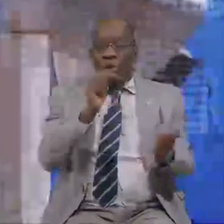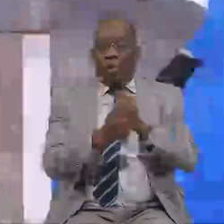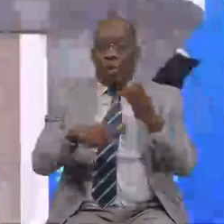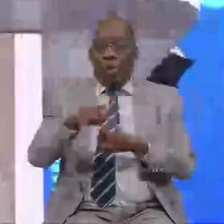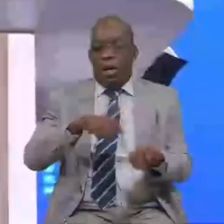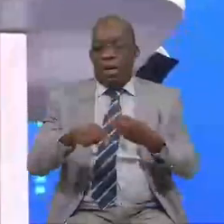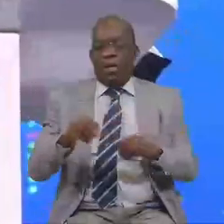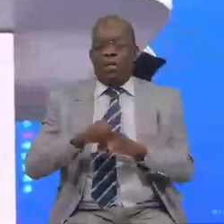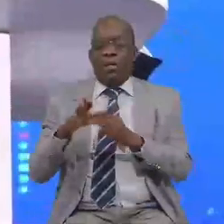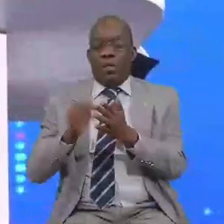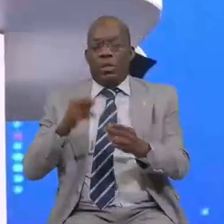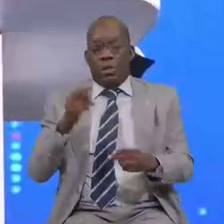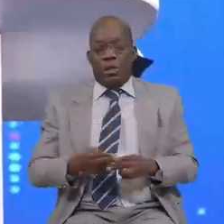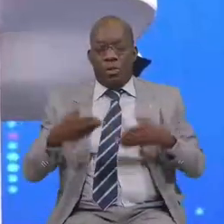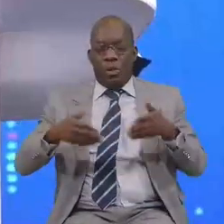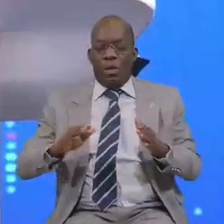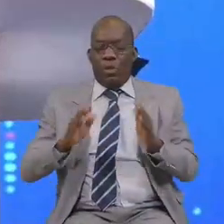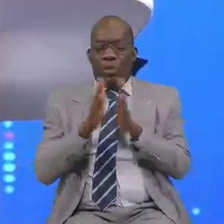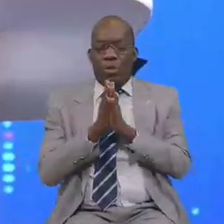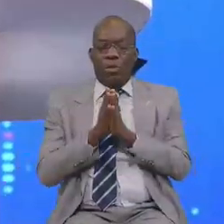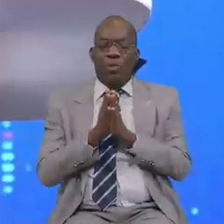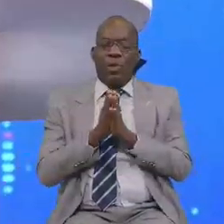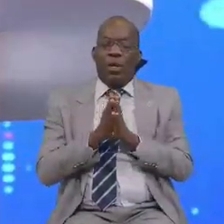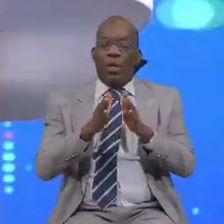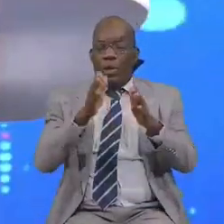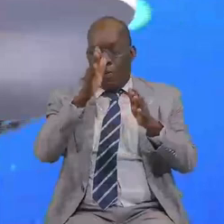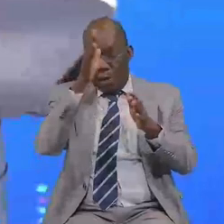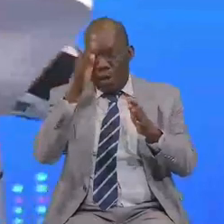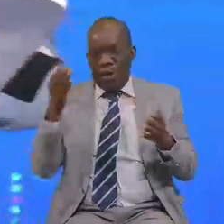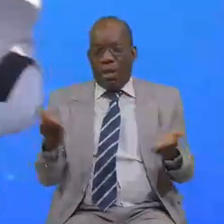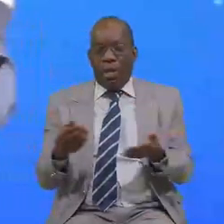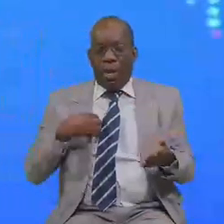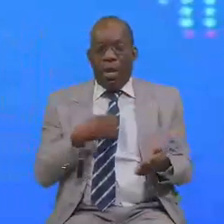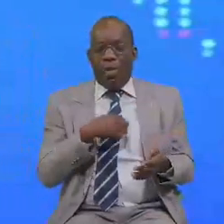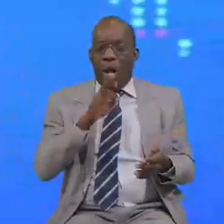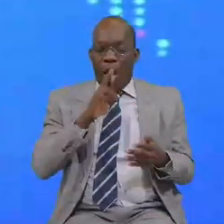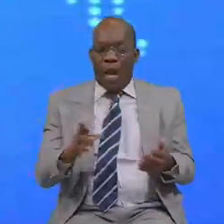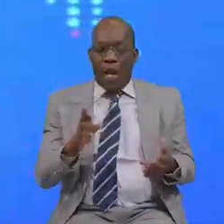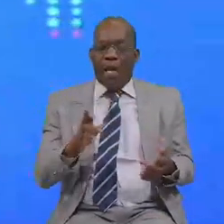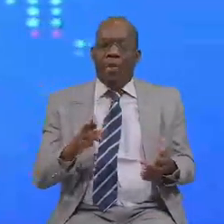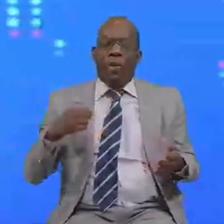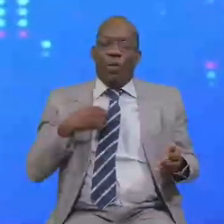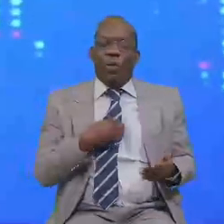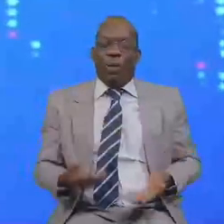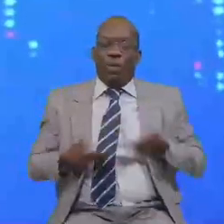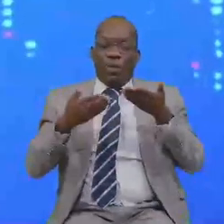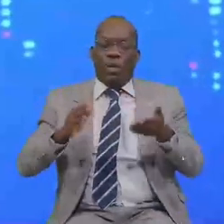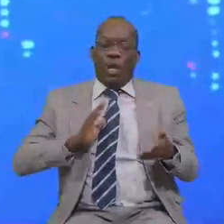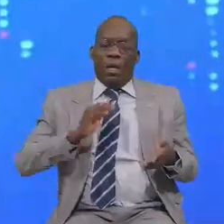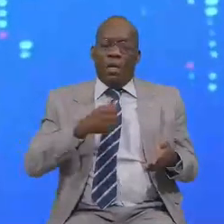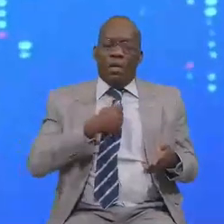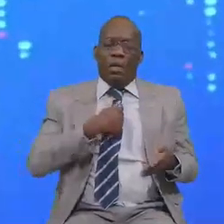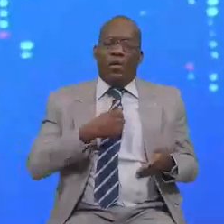Père, nous voici. Nous nous présentons devant toi, corps, âme et esprit à toi. Et